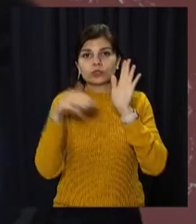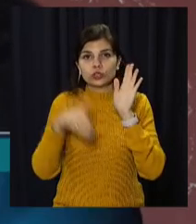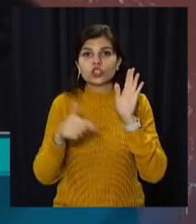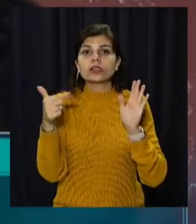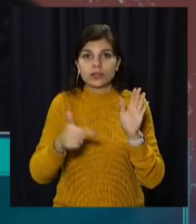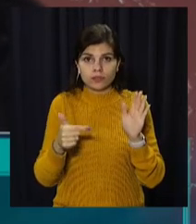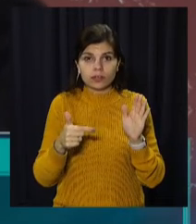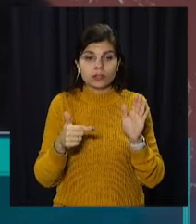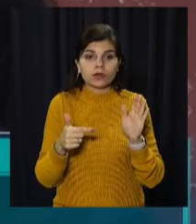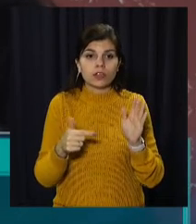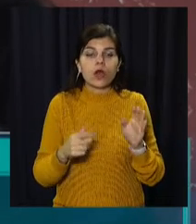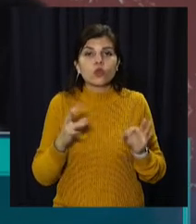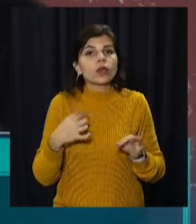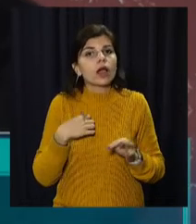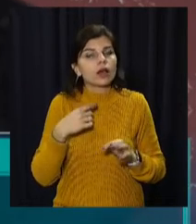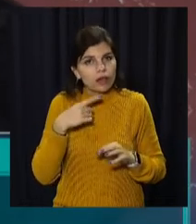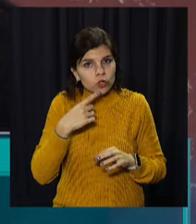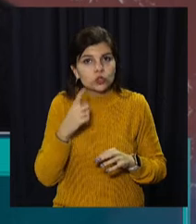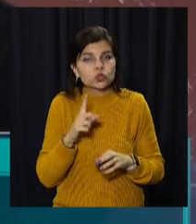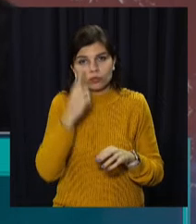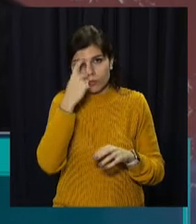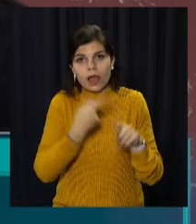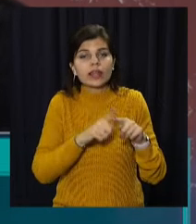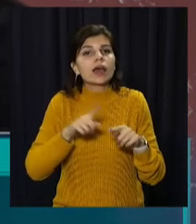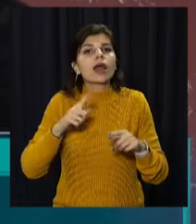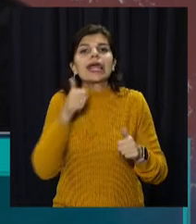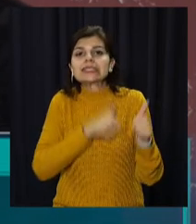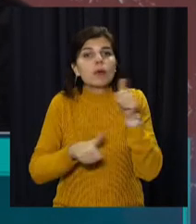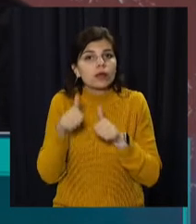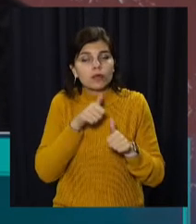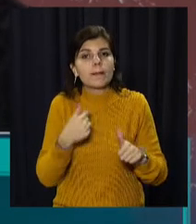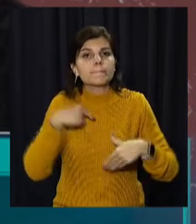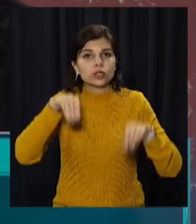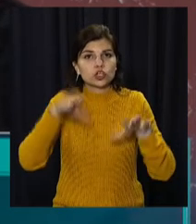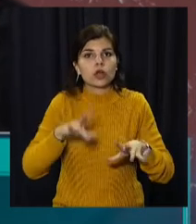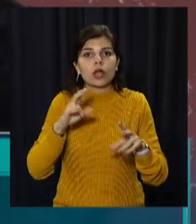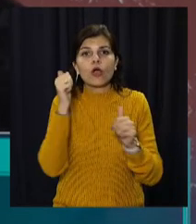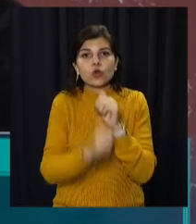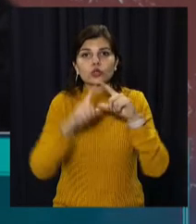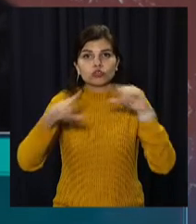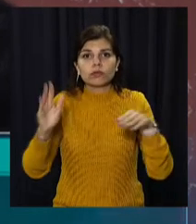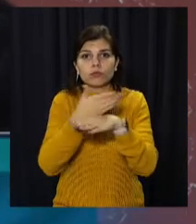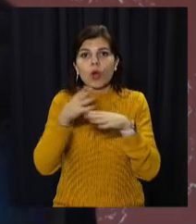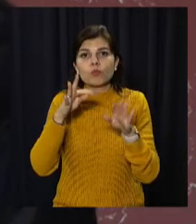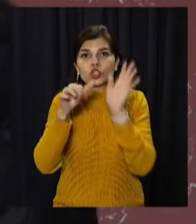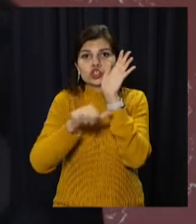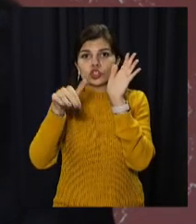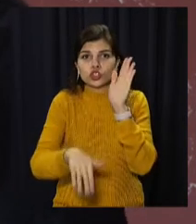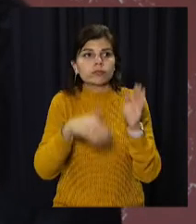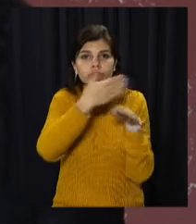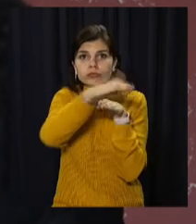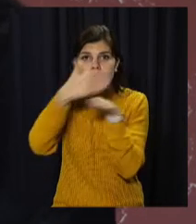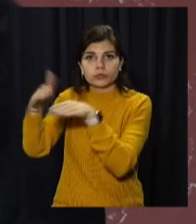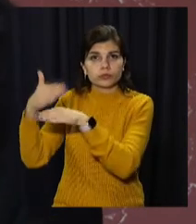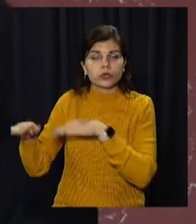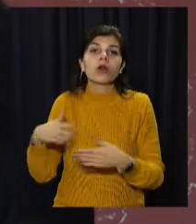гривень, але я наголошую, що це поки що експериментально. Ми вирішили на кожну школу розподілити по 60 тисяч і